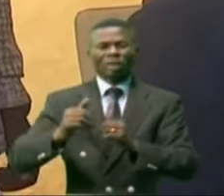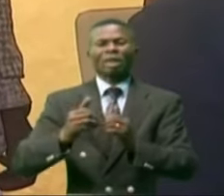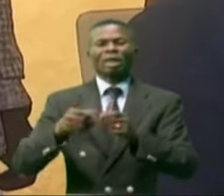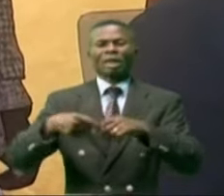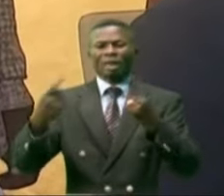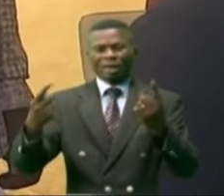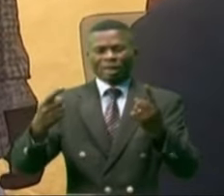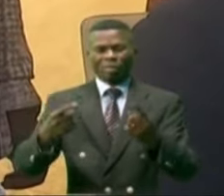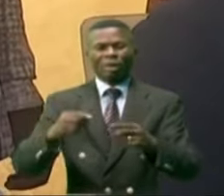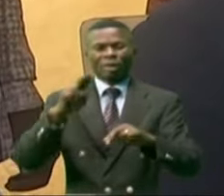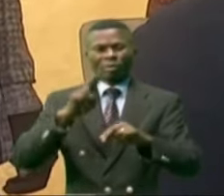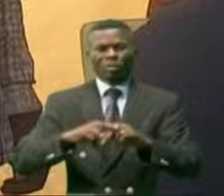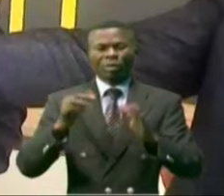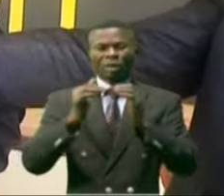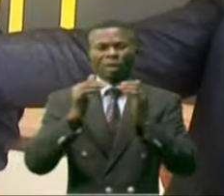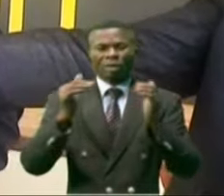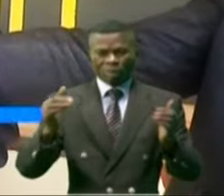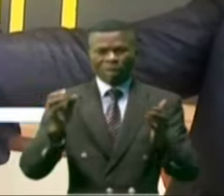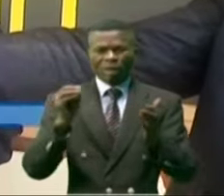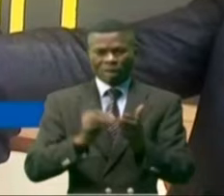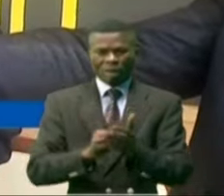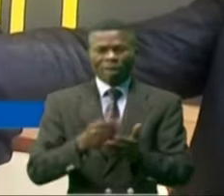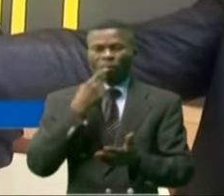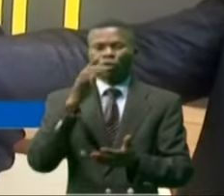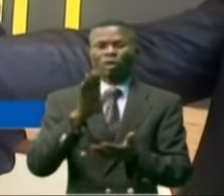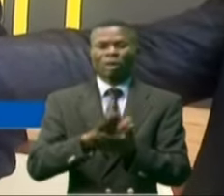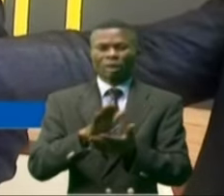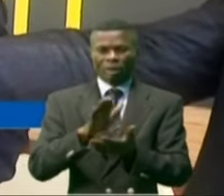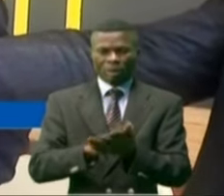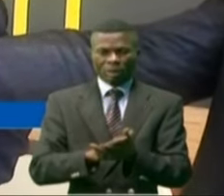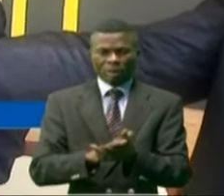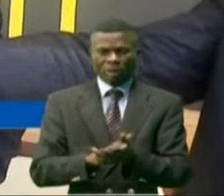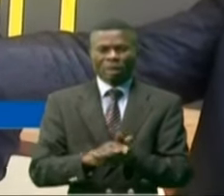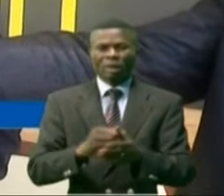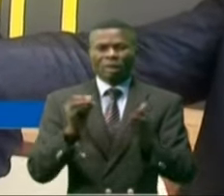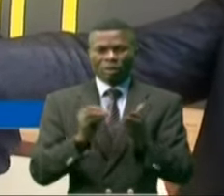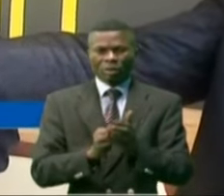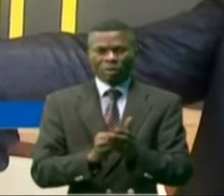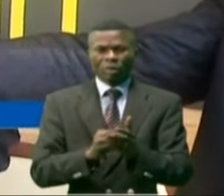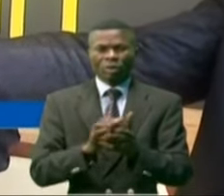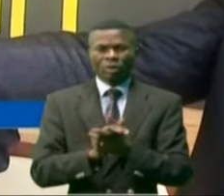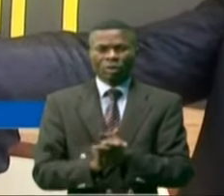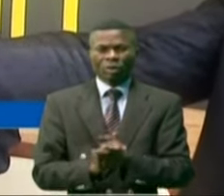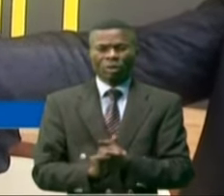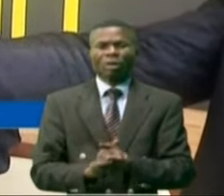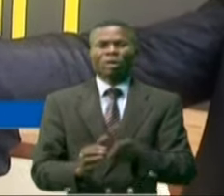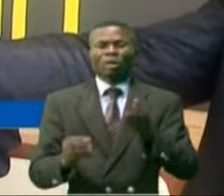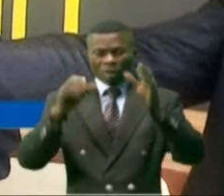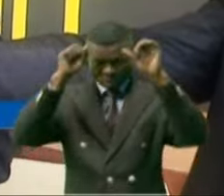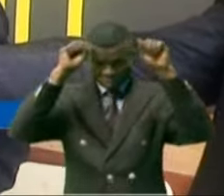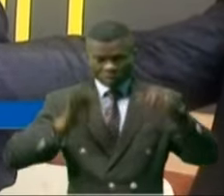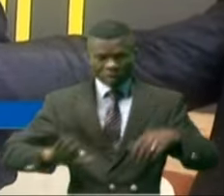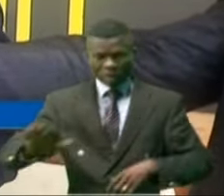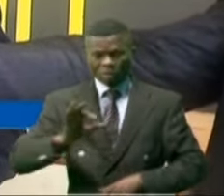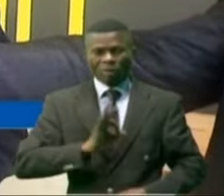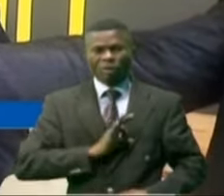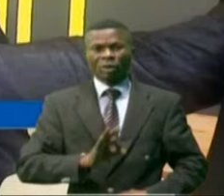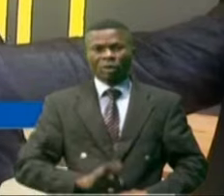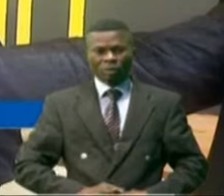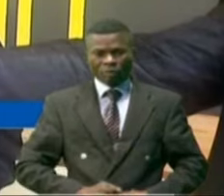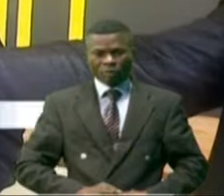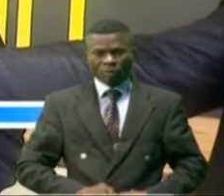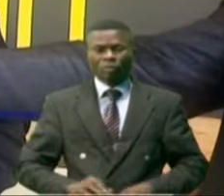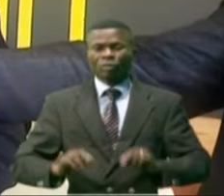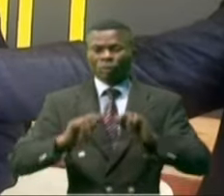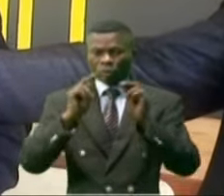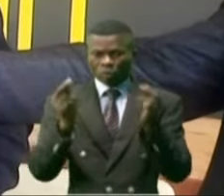dédie aussi ce diplôme de mérite à un grand compagnon de combat. J'ai cité Félix Antoine Tshisekedi Tshilombo. Ensemble, nous